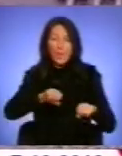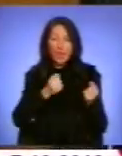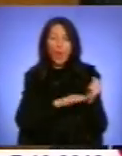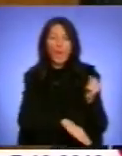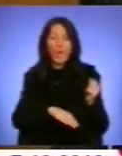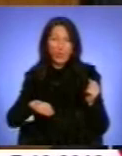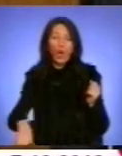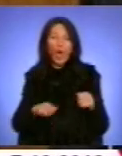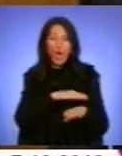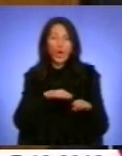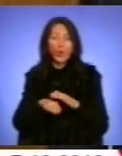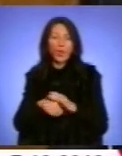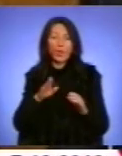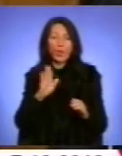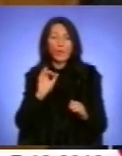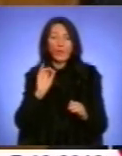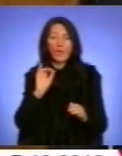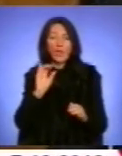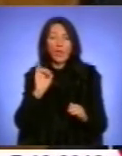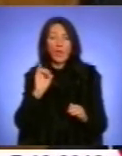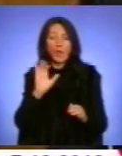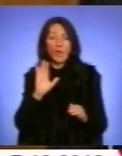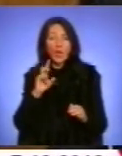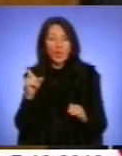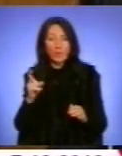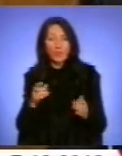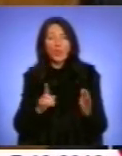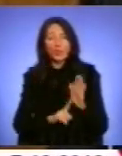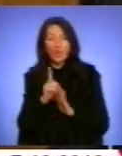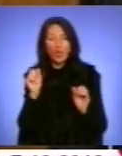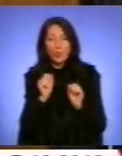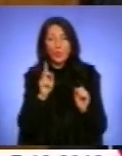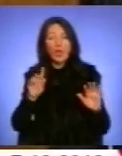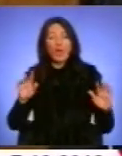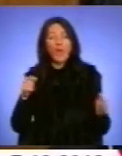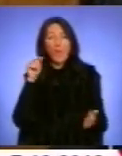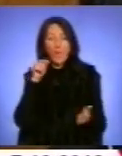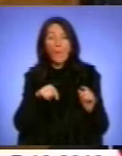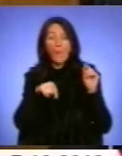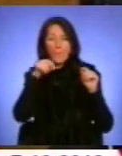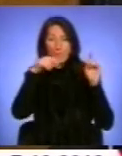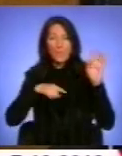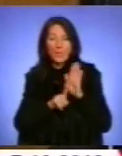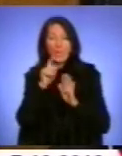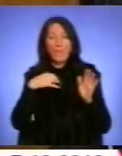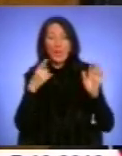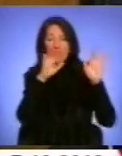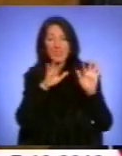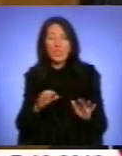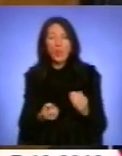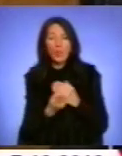З початком зими, як випадає перший сніг, коли появляється на